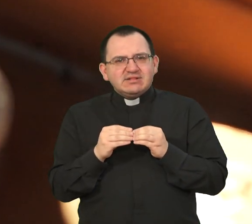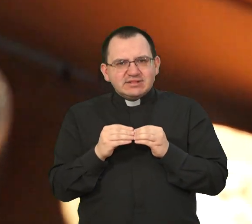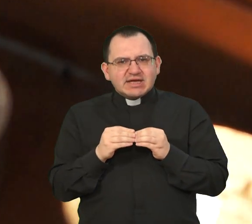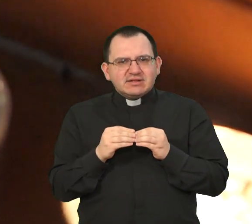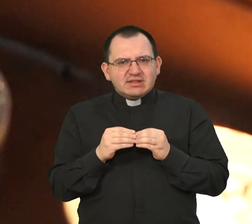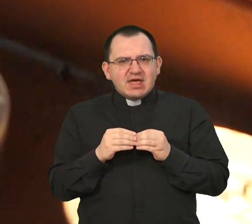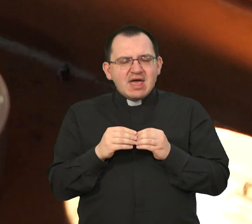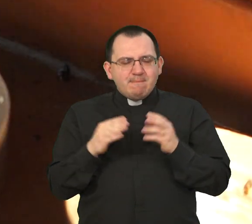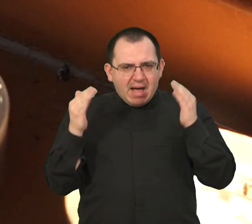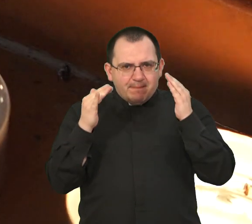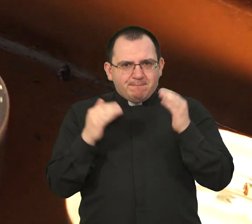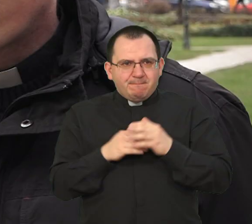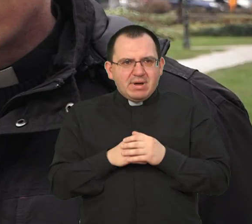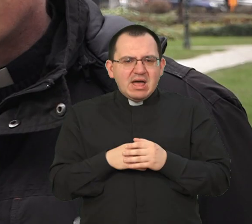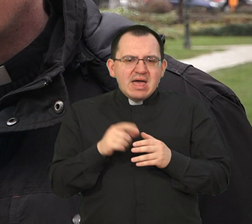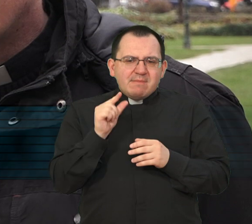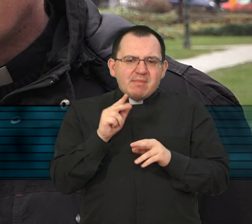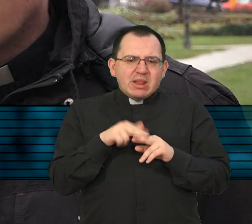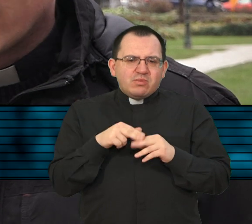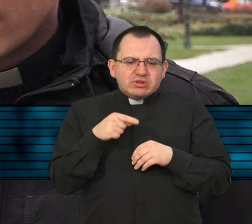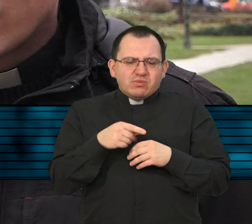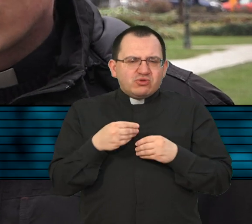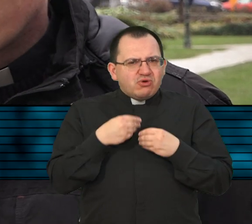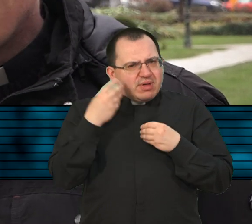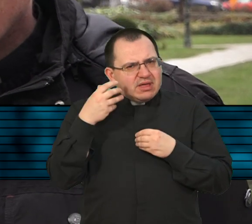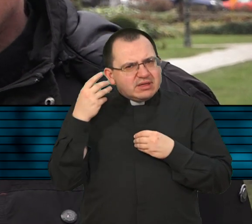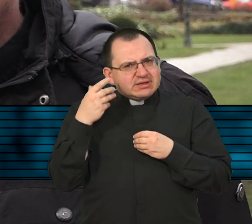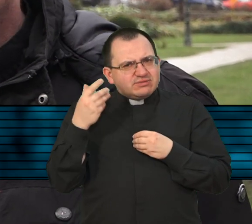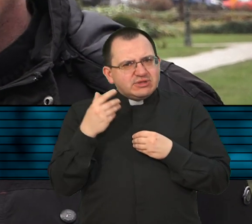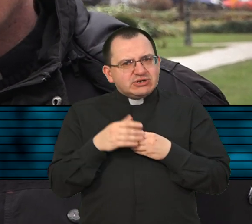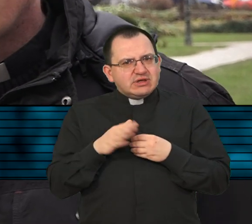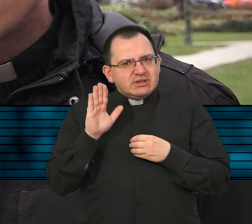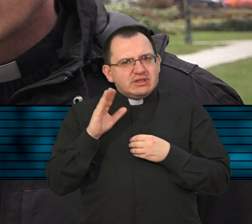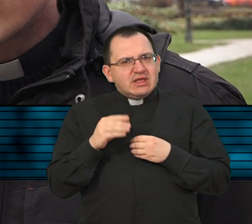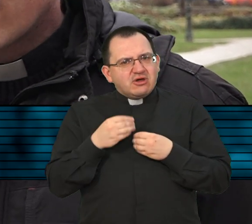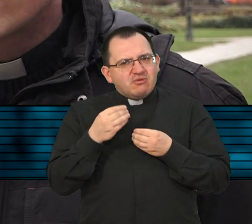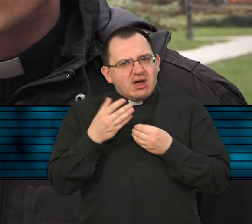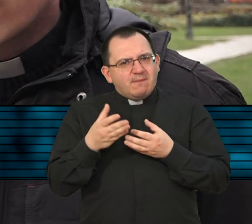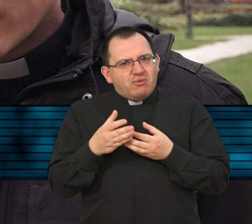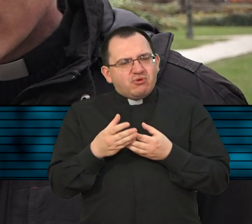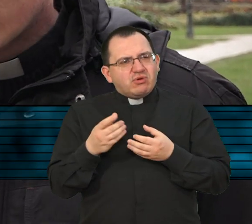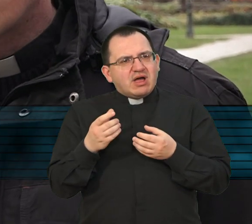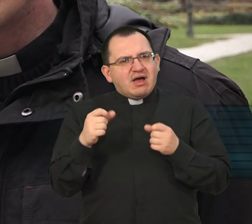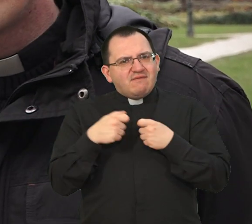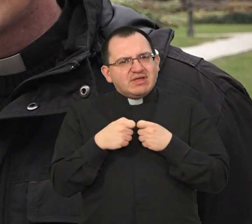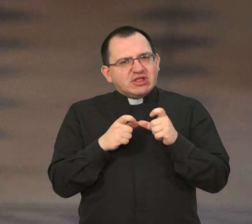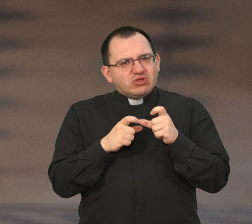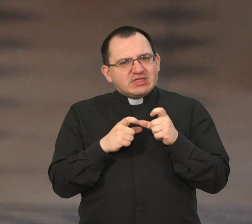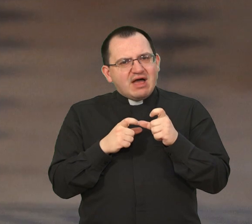posjeta Hrvatskoj, pa evo malo ćemo promišljati na temelju njegove poruke Hrvatima o savjesti, o krvi